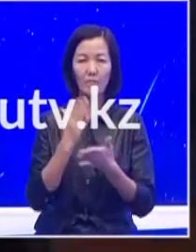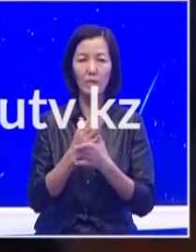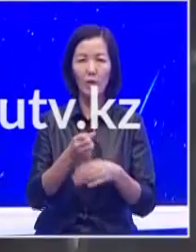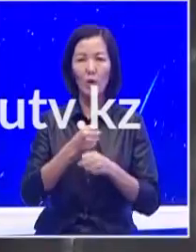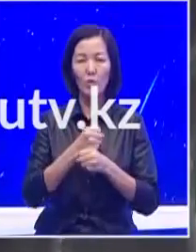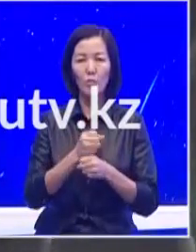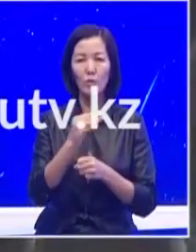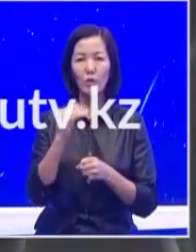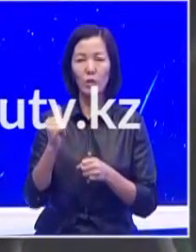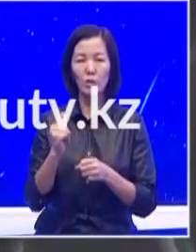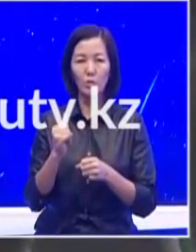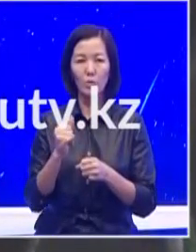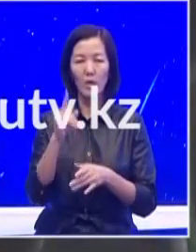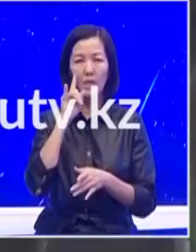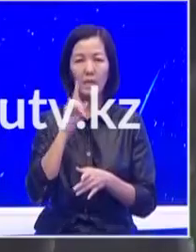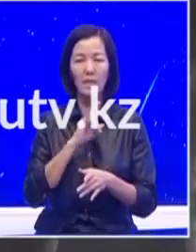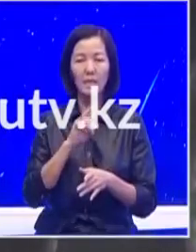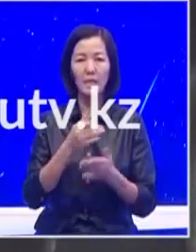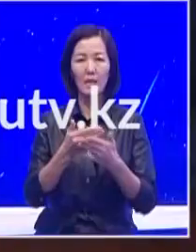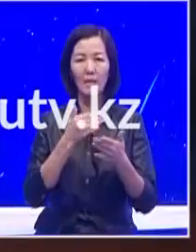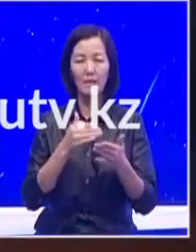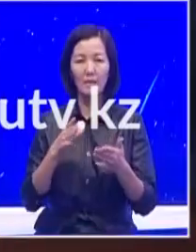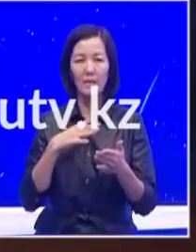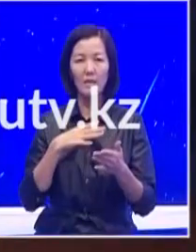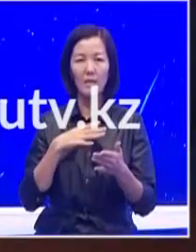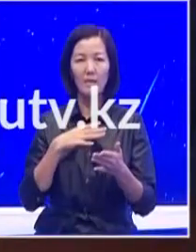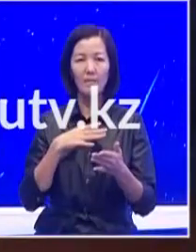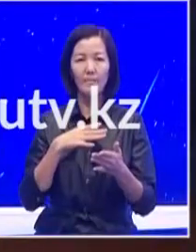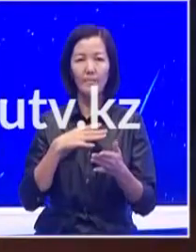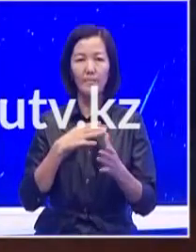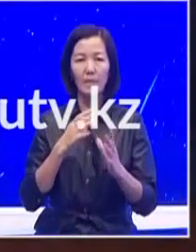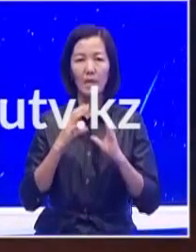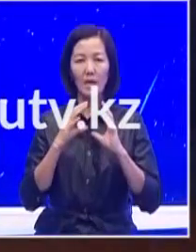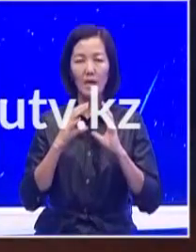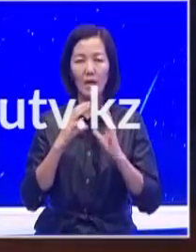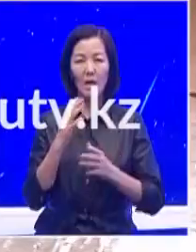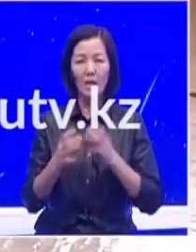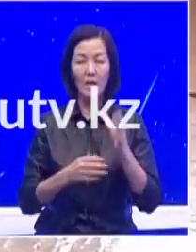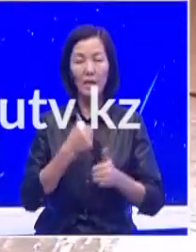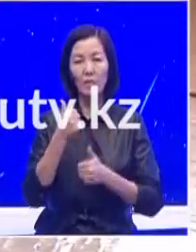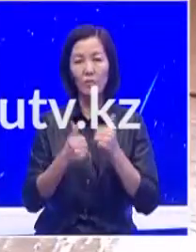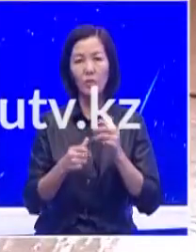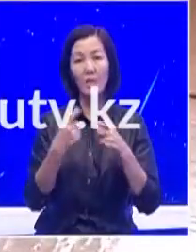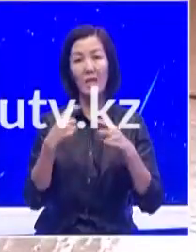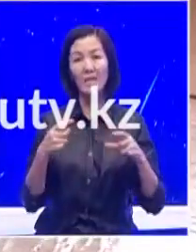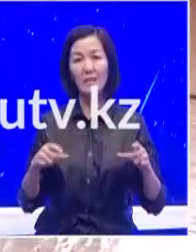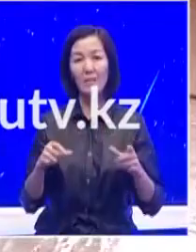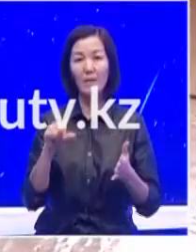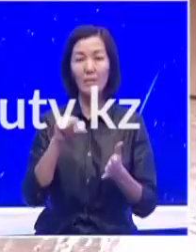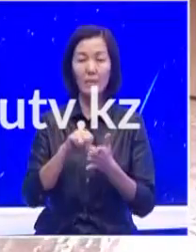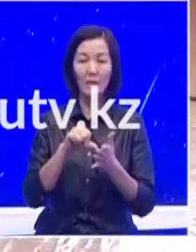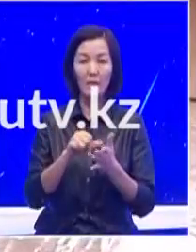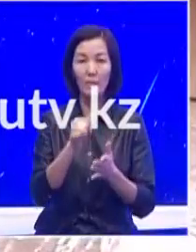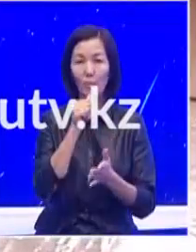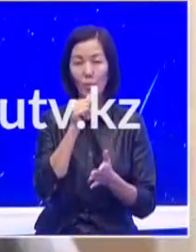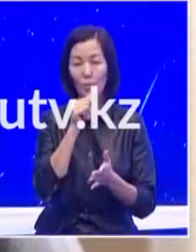Жетсу Қазақстан чемпионатының алдында халықаралық турнир бізге экзамен сияқты. Мында көреміз, 17 команда